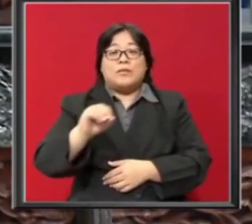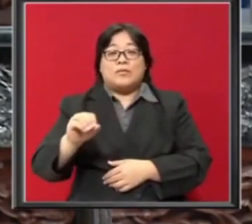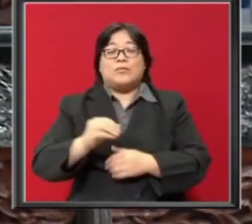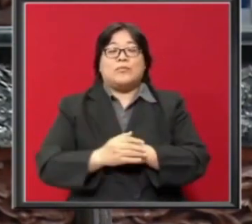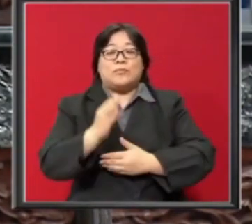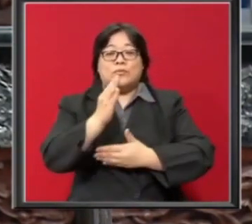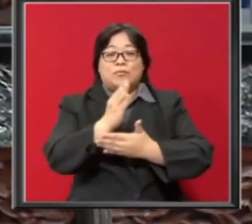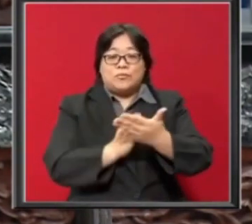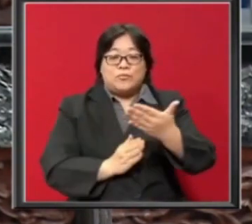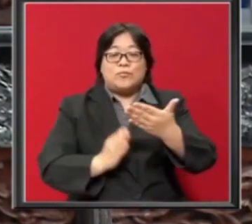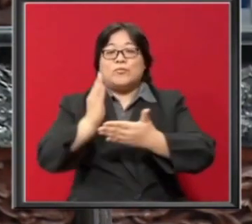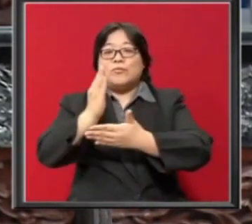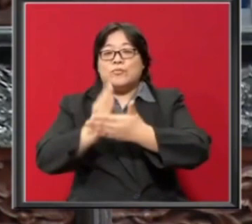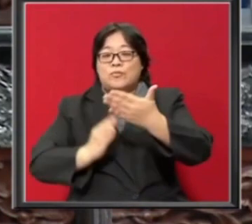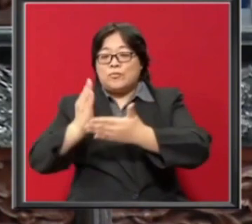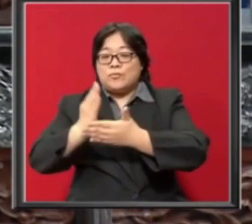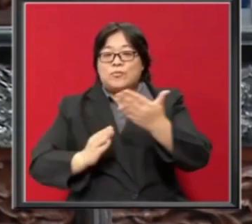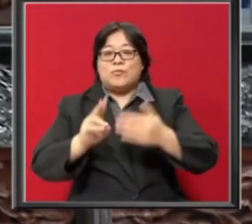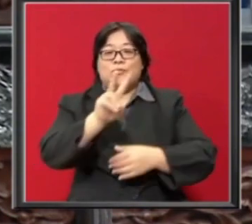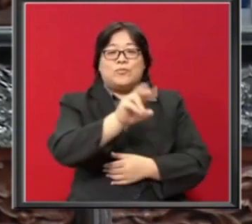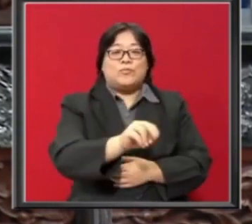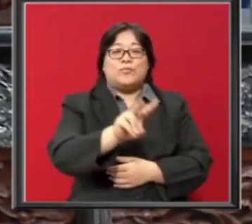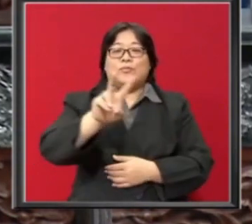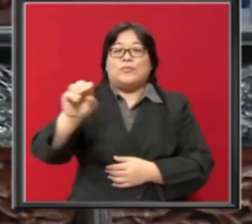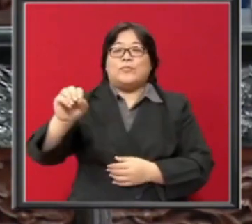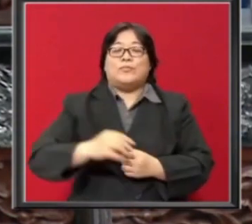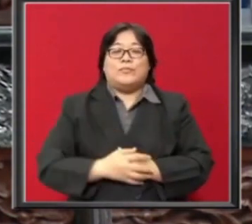suku ke suku tahun